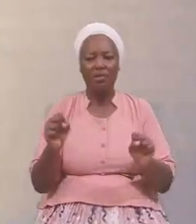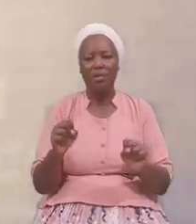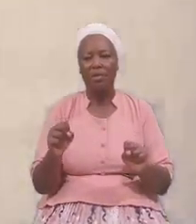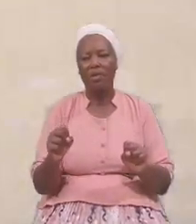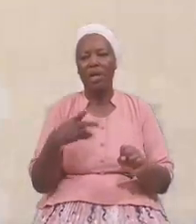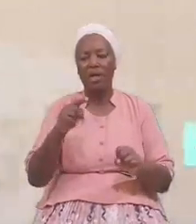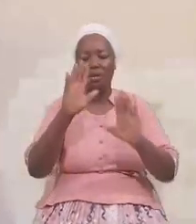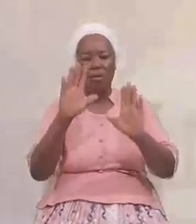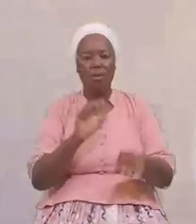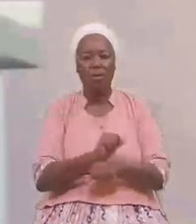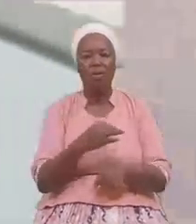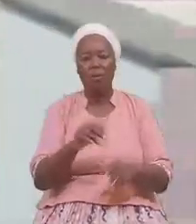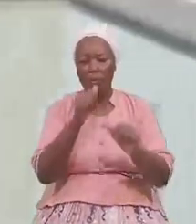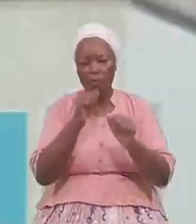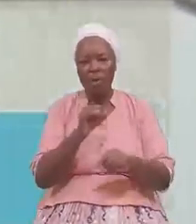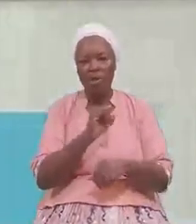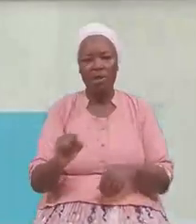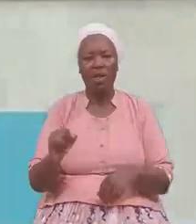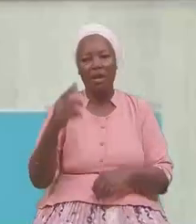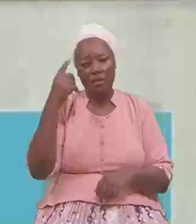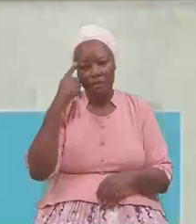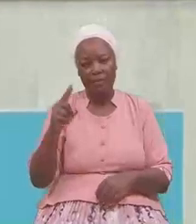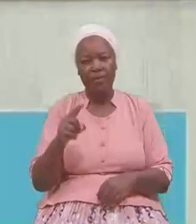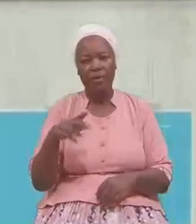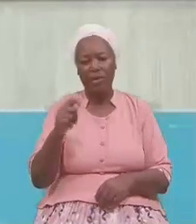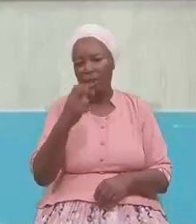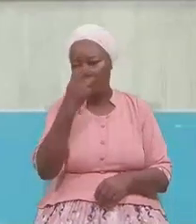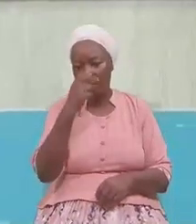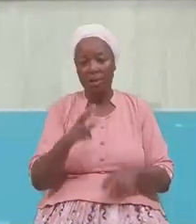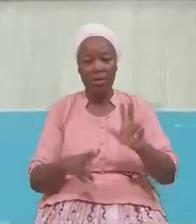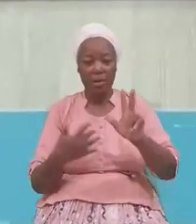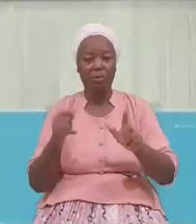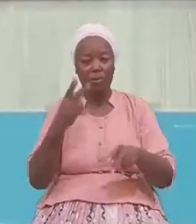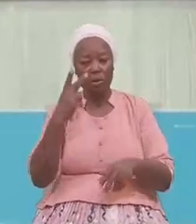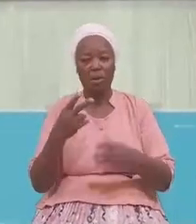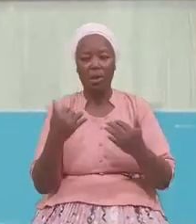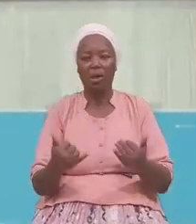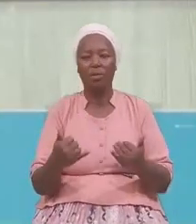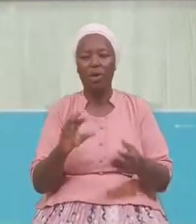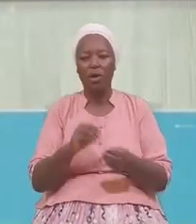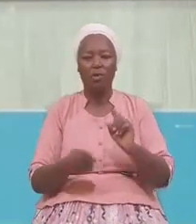la bénédiction pour les aveugles. Il y a trois choses à considérer. Premièrement,